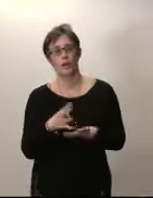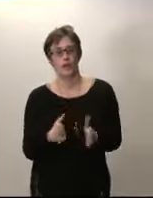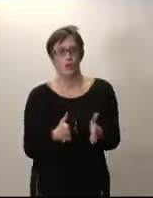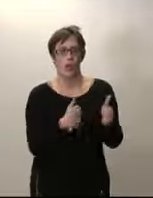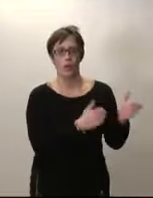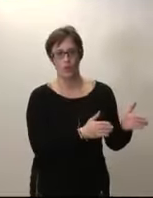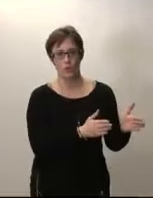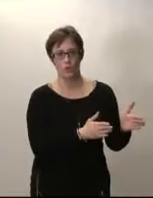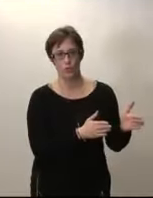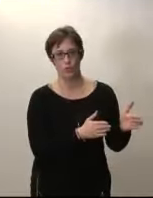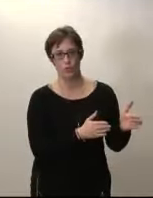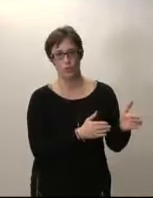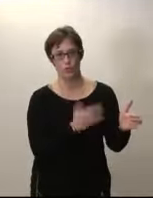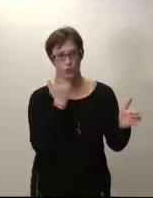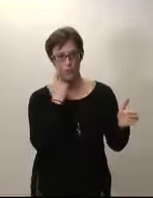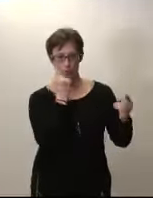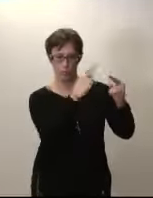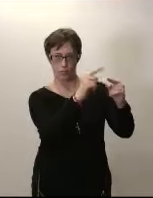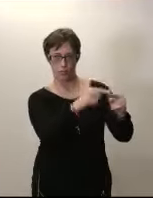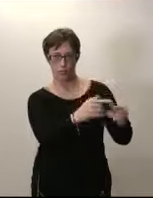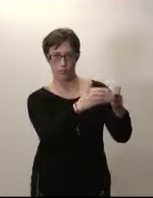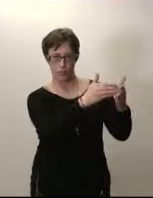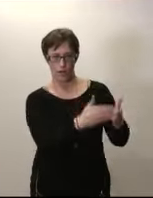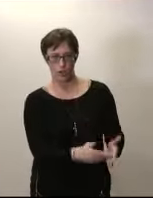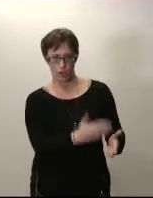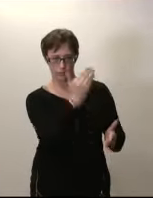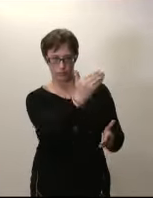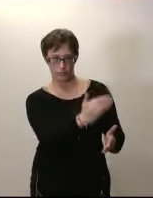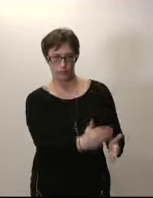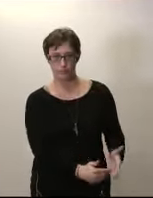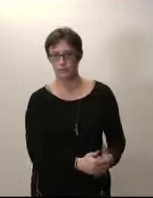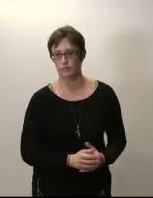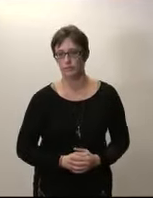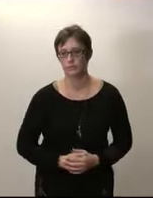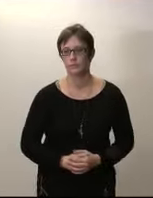elle était répartie dans les différentes rubriques. Donc vous retrouvez